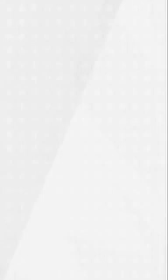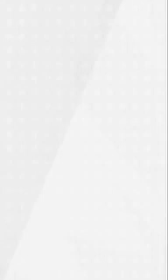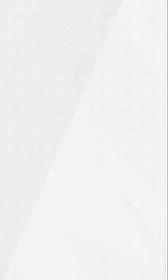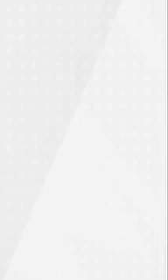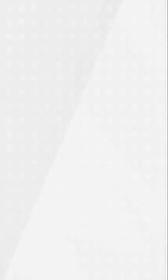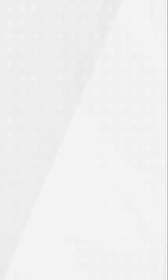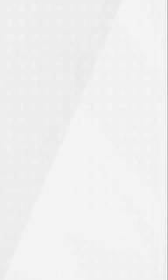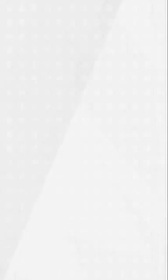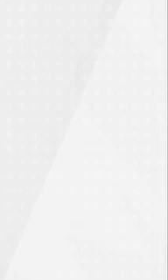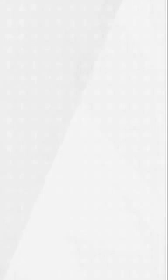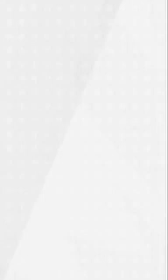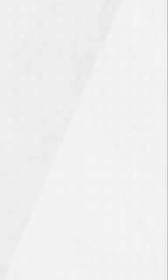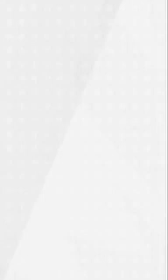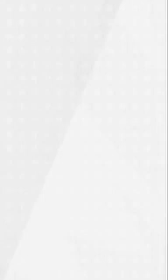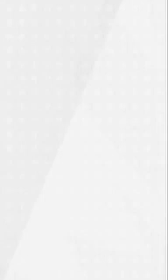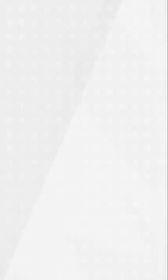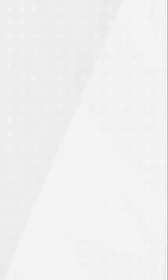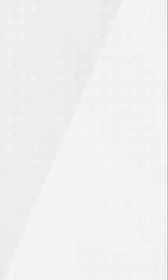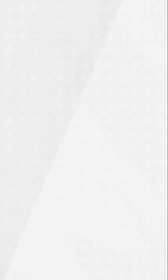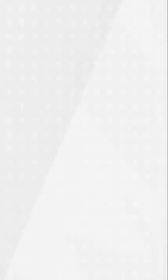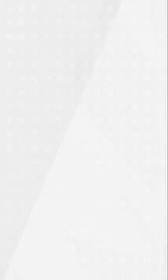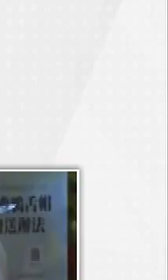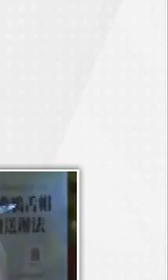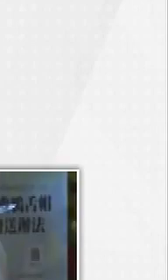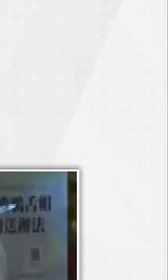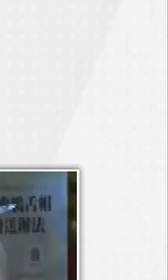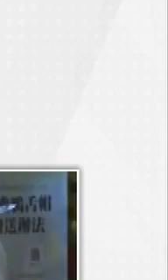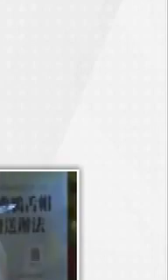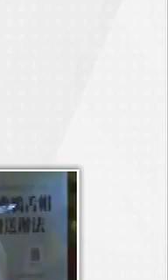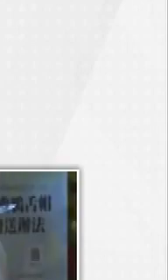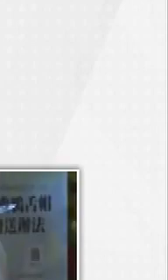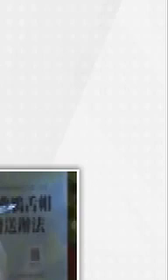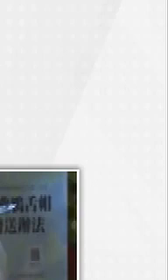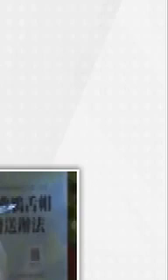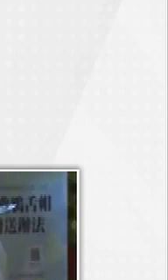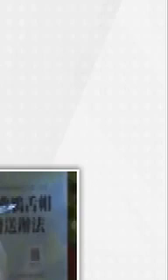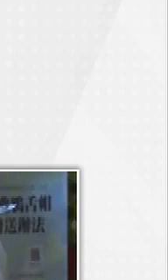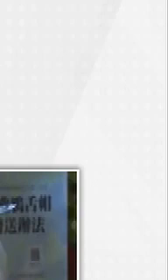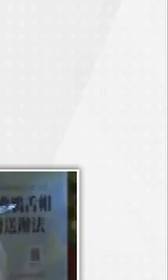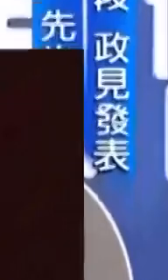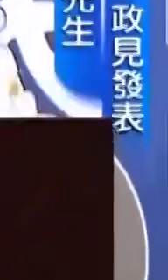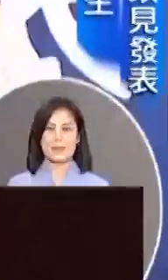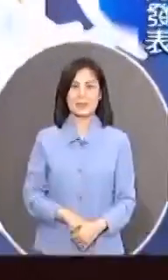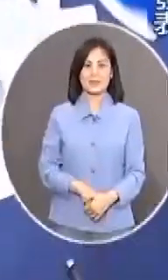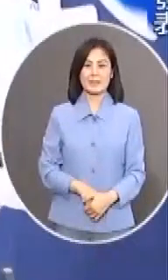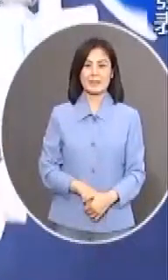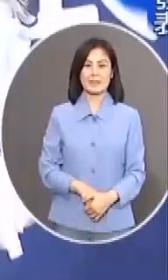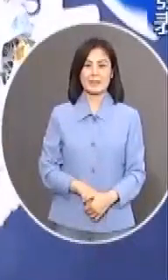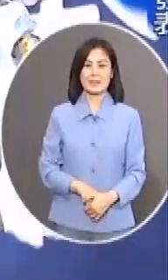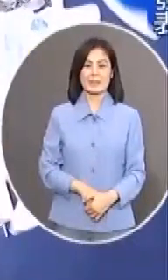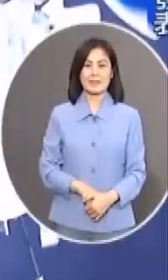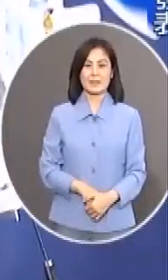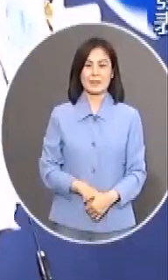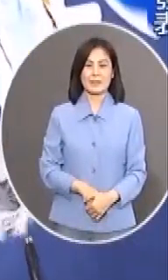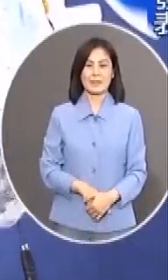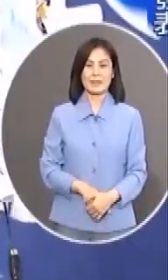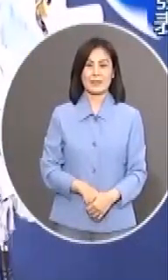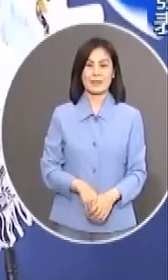物，韩国瑜、郭台铭、吴敦义、宋楚瑜、马英九，还有杨琼英，这一场布袋戏政治学，选民要看热